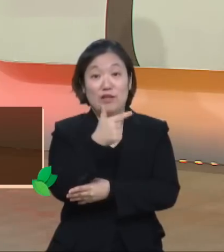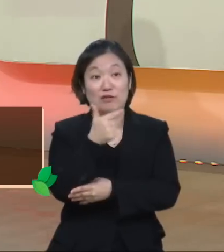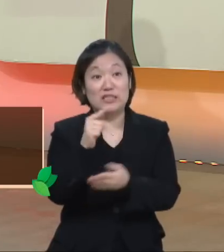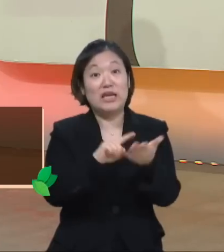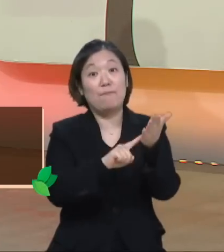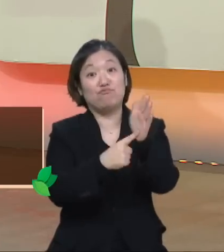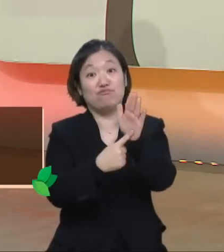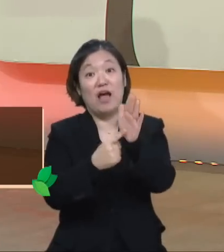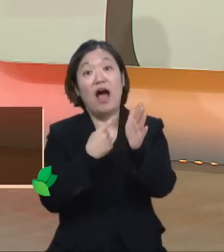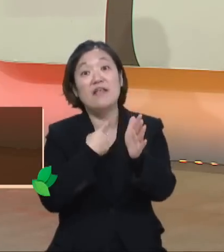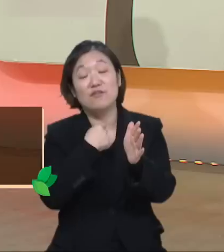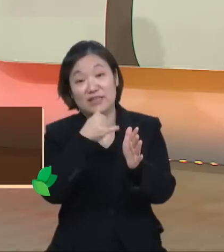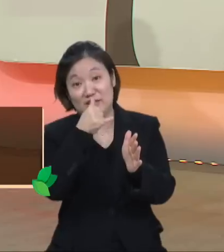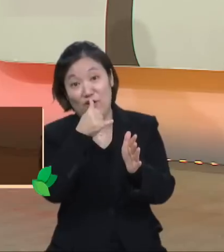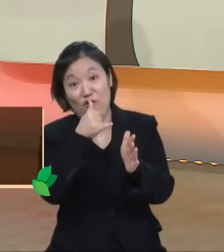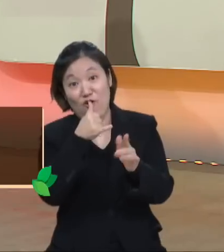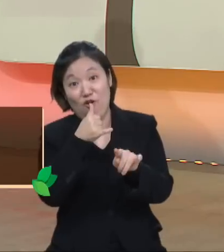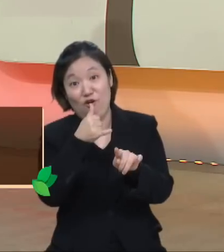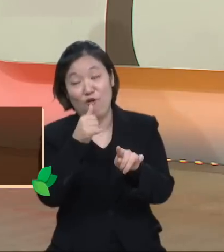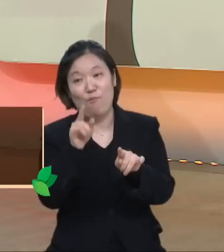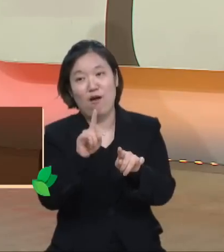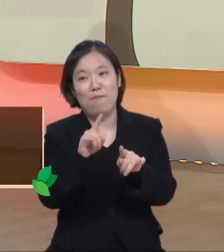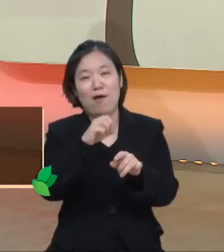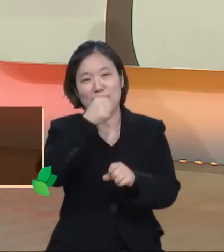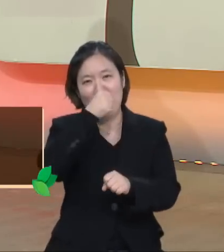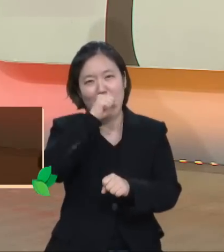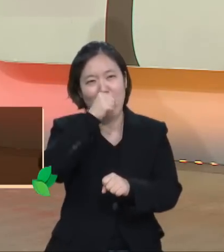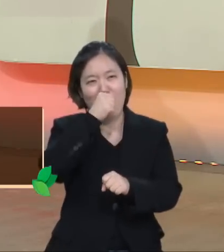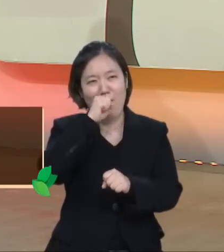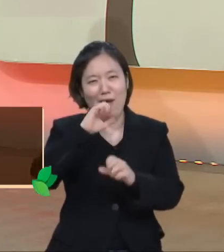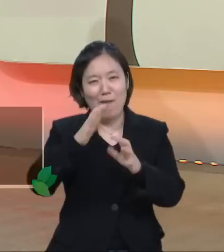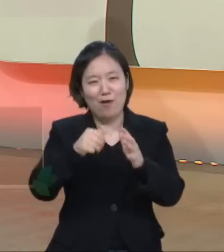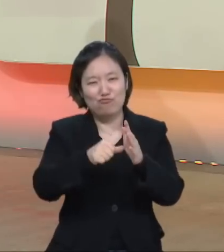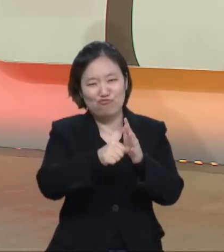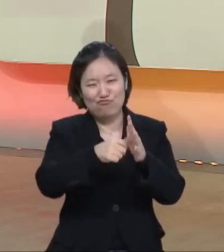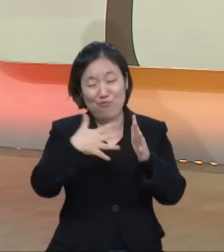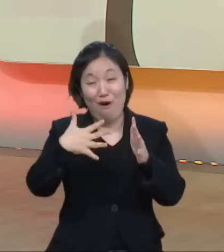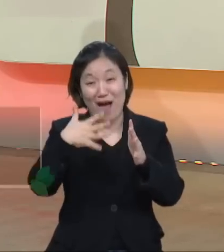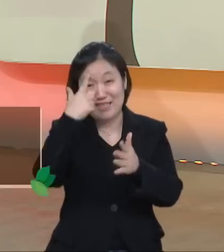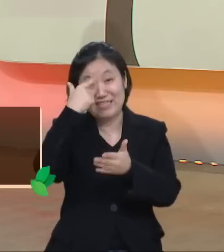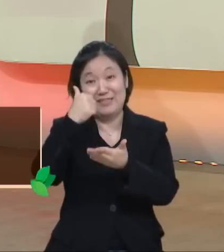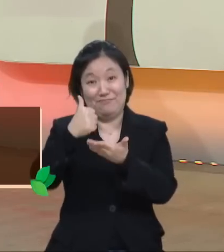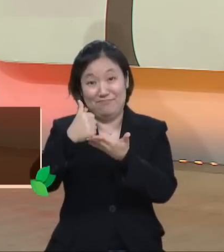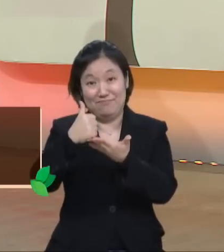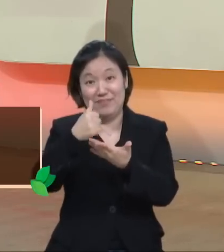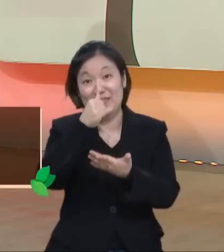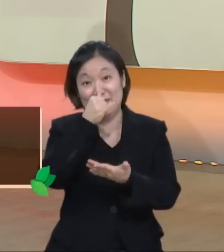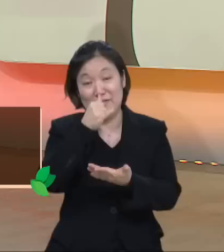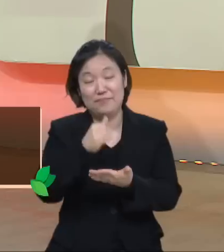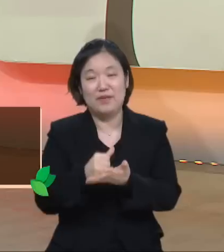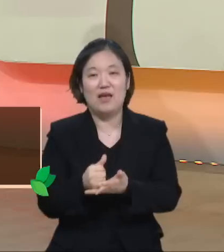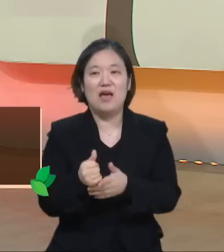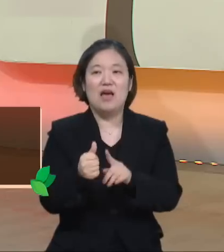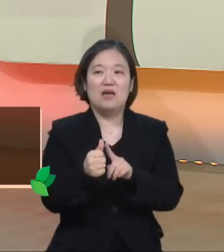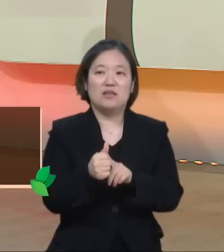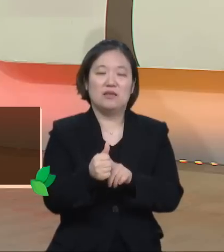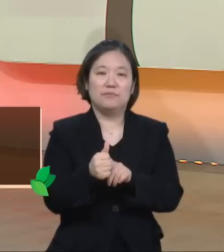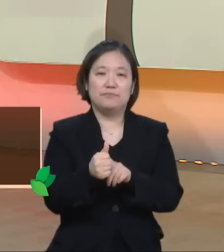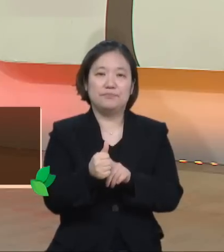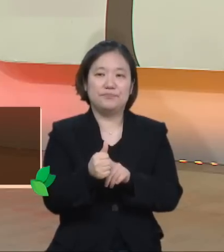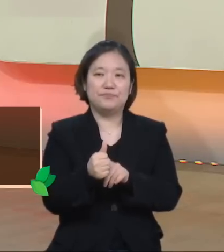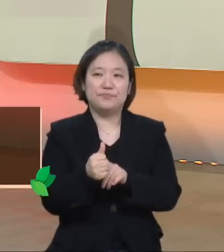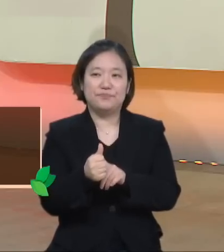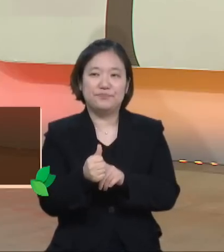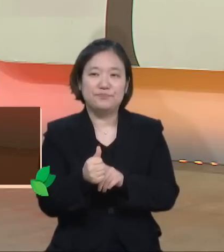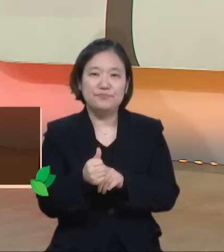되었을 정도로 지금 대만에도 그렇게 이제 활동하고 계시는 스님이라고 합니다 제가